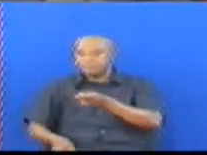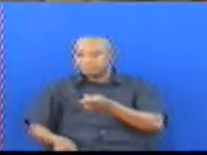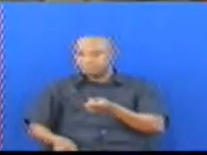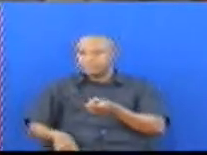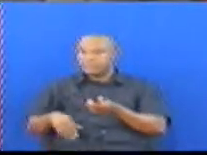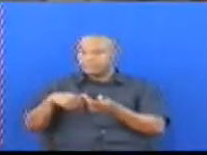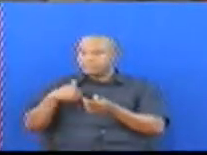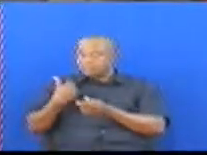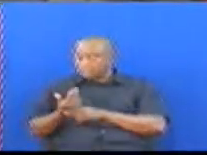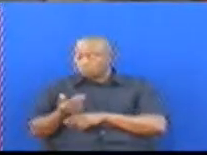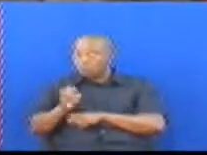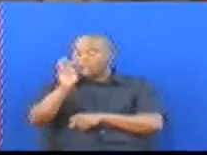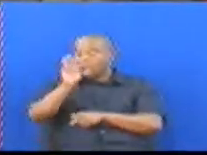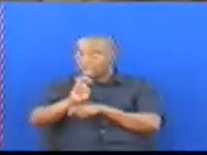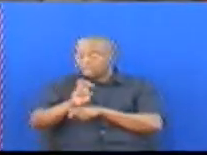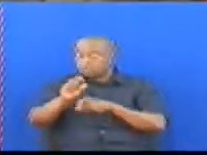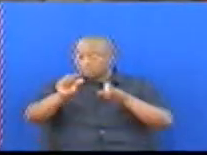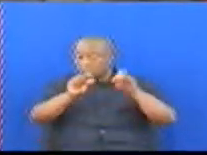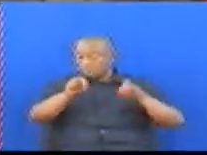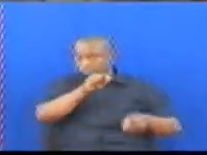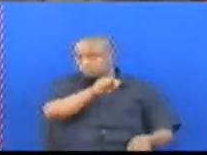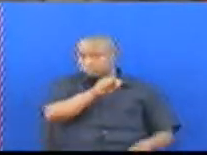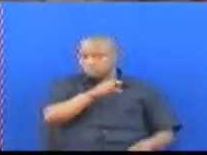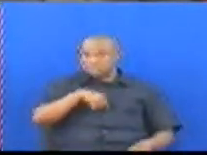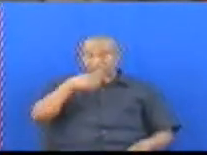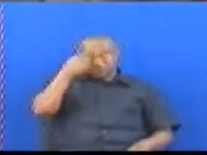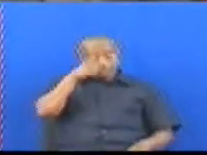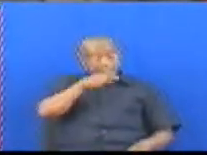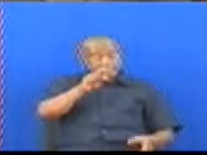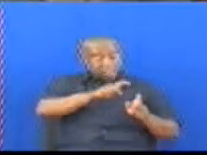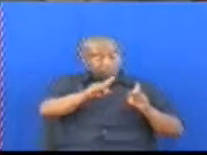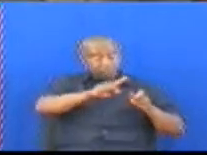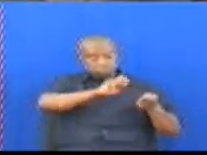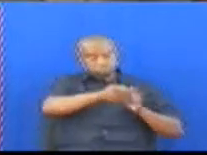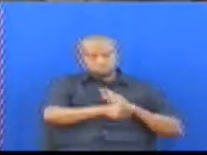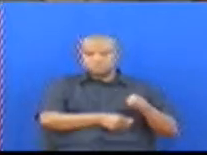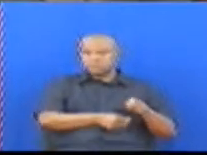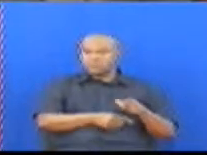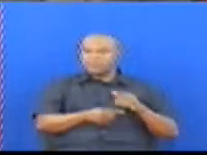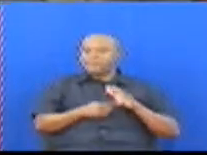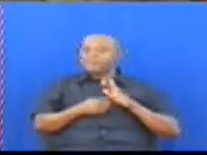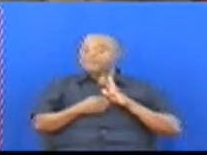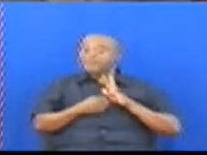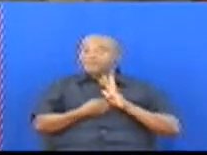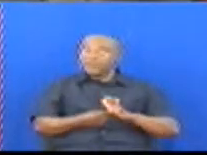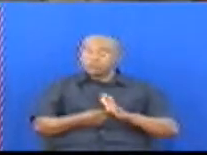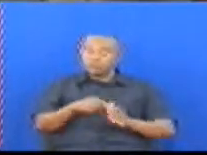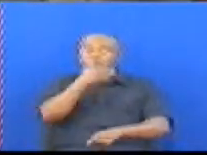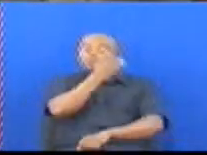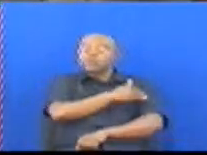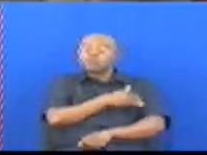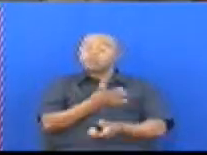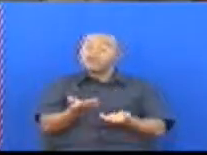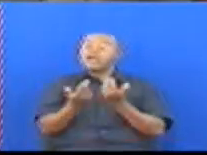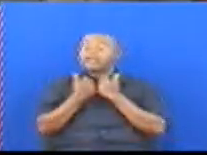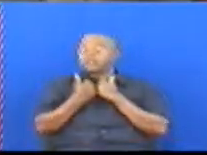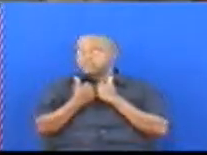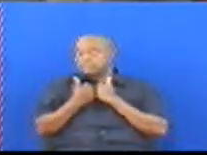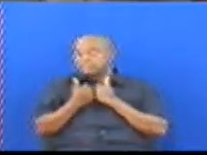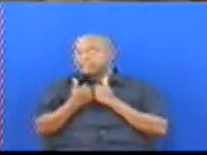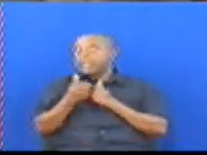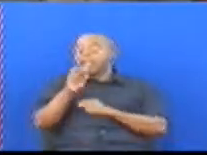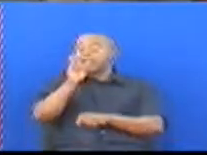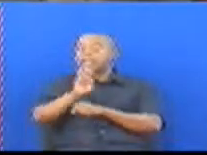akalindwa na hiki kifungu. Mimi kwa nafikiri kirekebishwe kidogo, kwa sababu hata mhudumu maana yake atalindwa na hiki